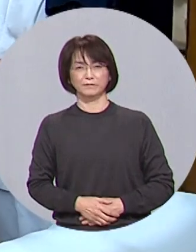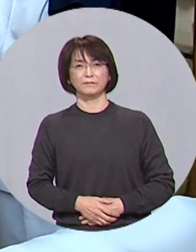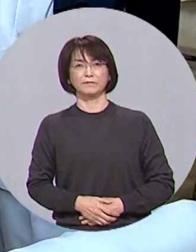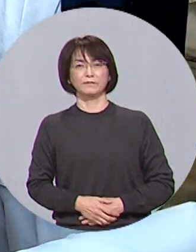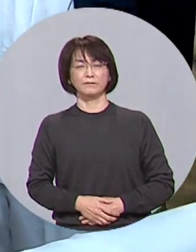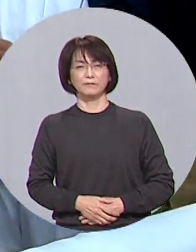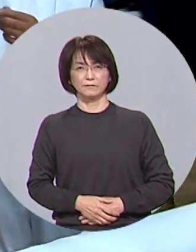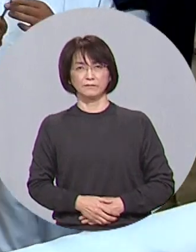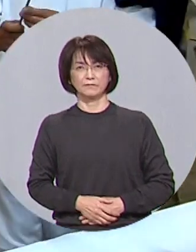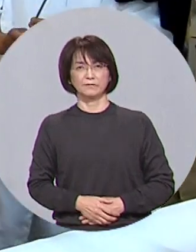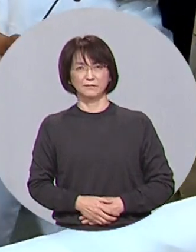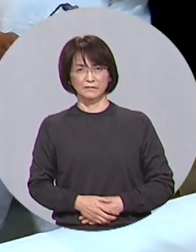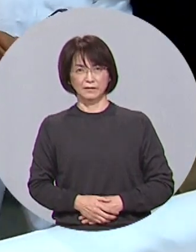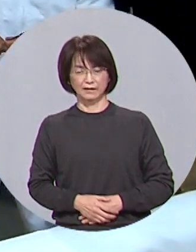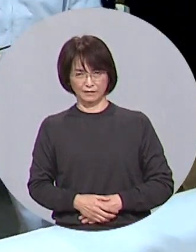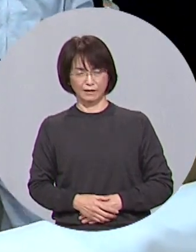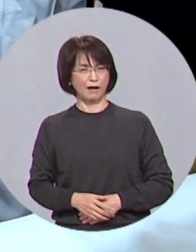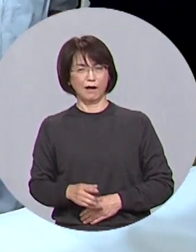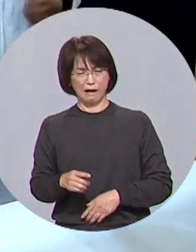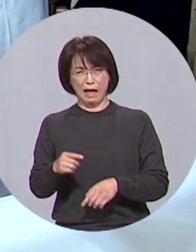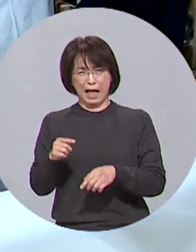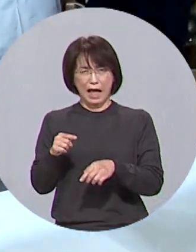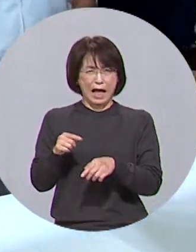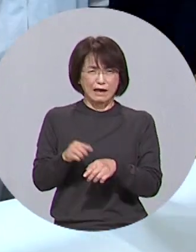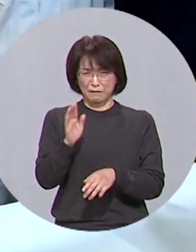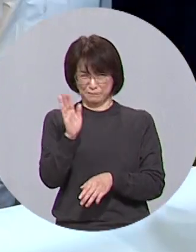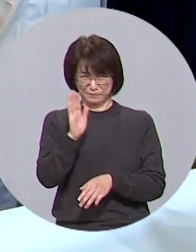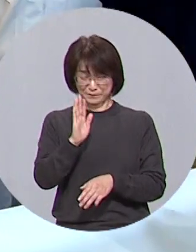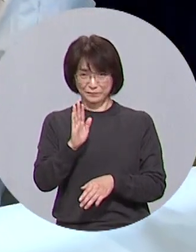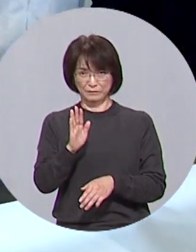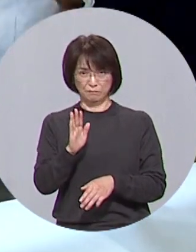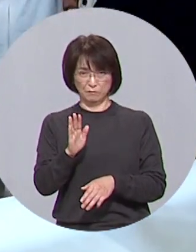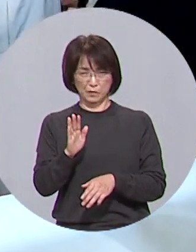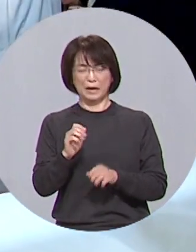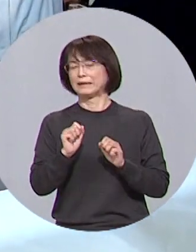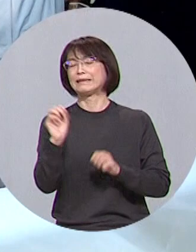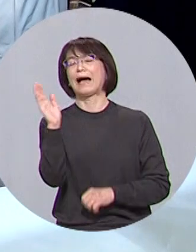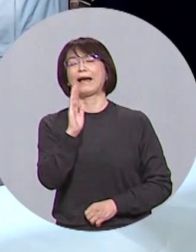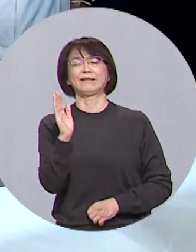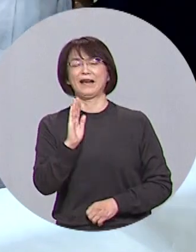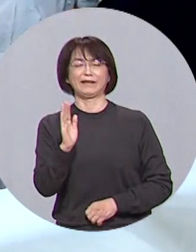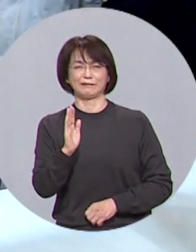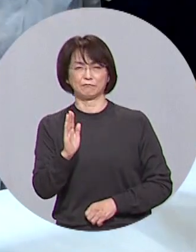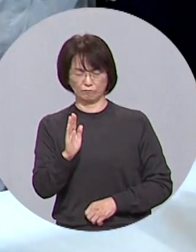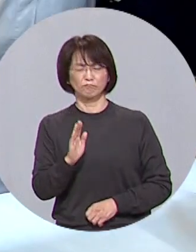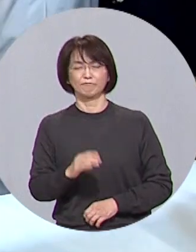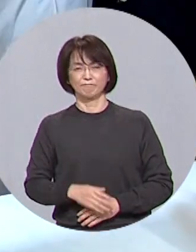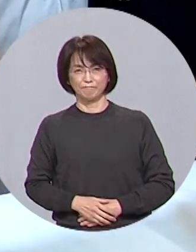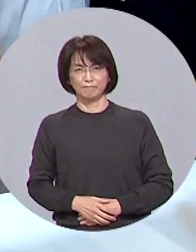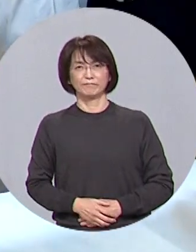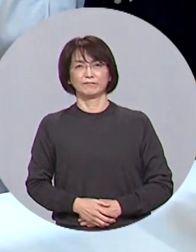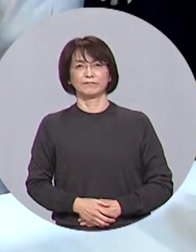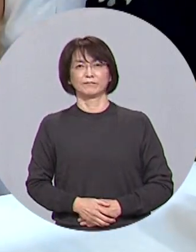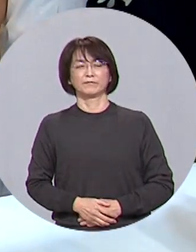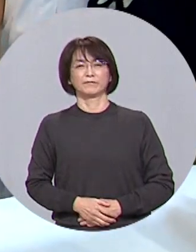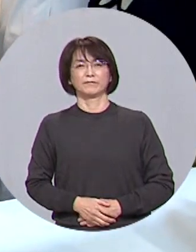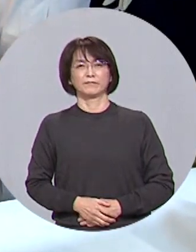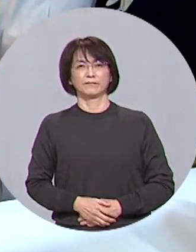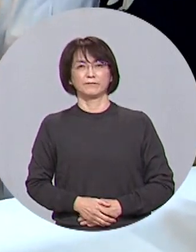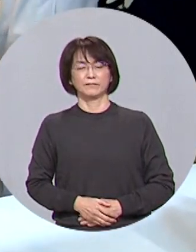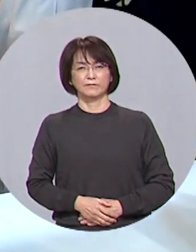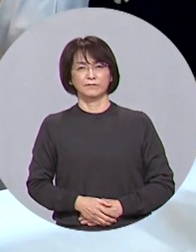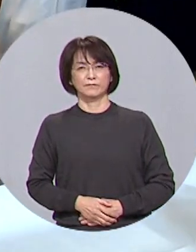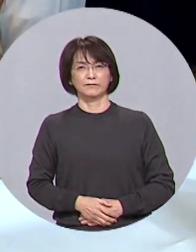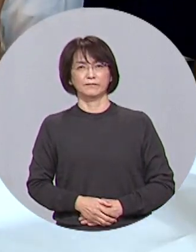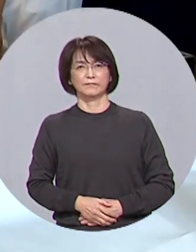先輩にやられてた。先輩にやられてた。使えるか、その。 そんなゴリゴリ昭和のエピソード、むちゃくちゃ昭和のエピソード放り